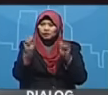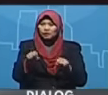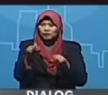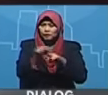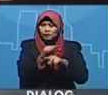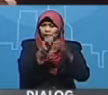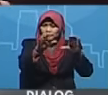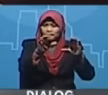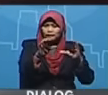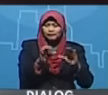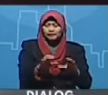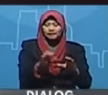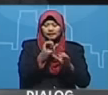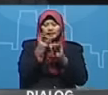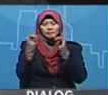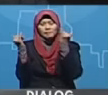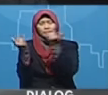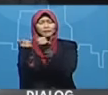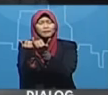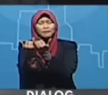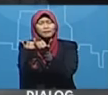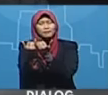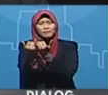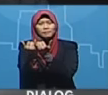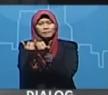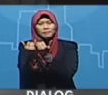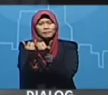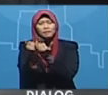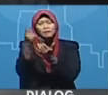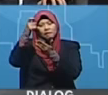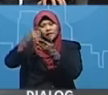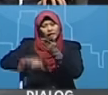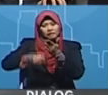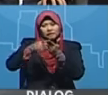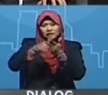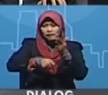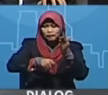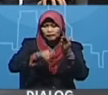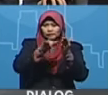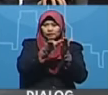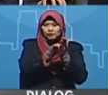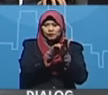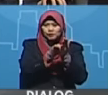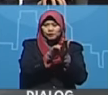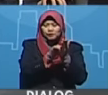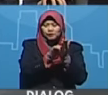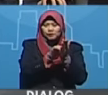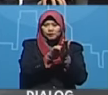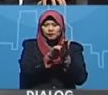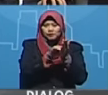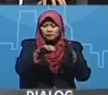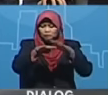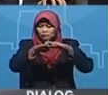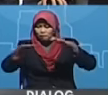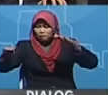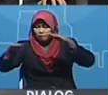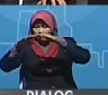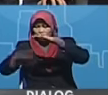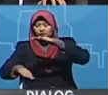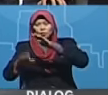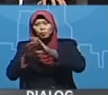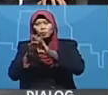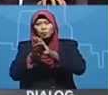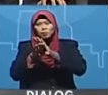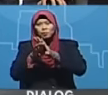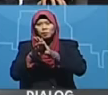kepada syarikat-syarikat pelancongan ini bahawa sekian-sekian harga sebenarnya adalah yang pada par yang minimum. Kalau di bawah ini